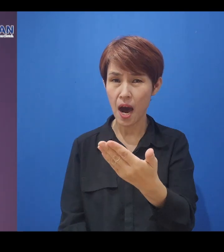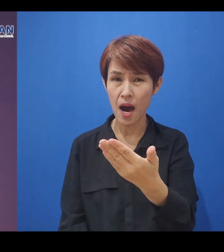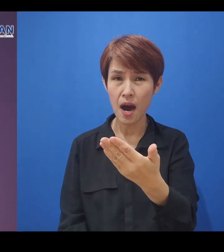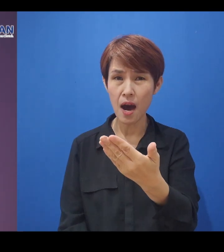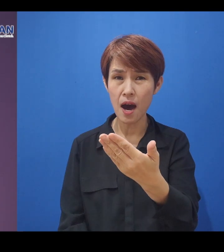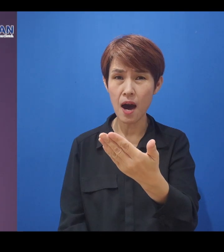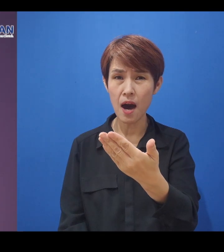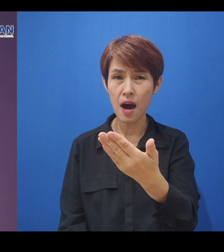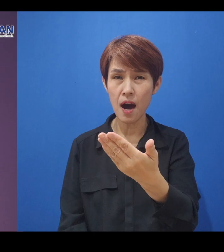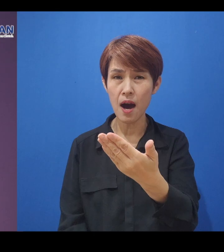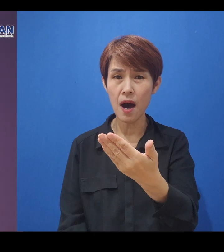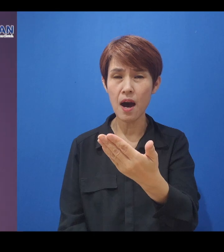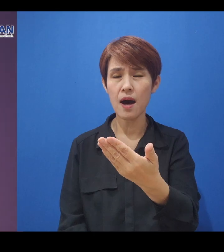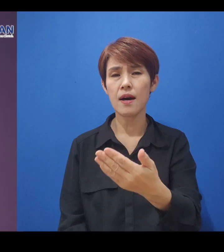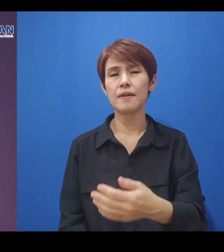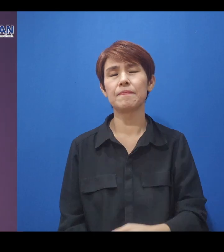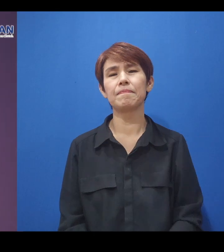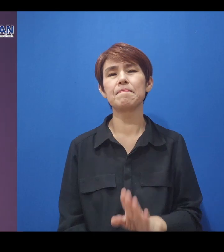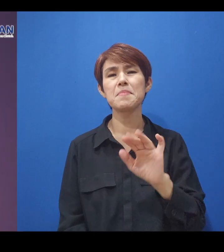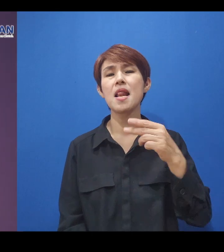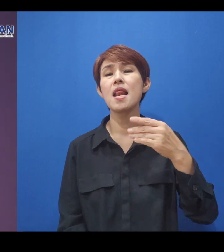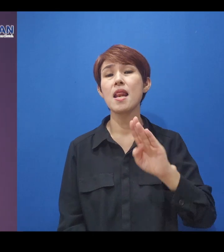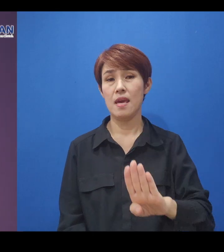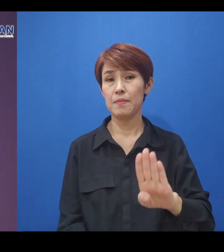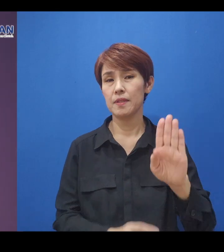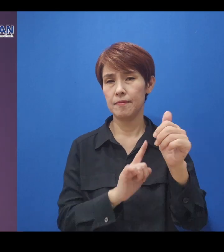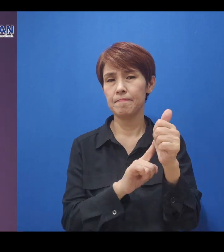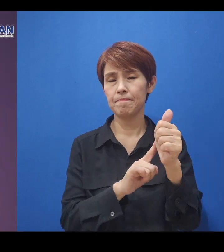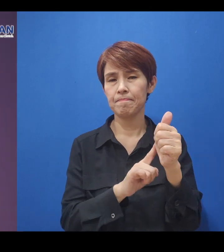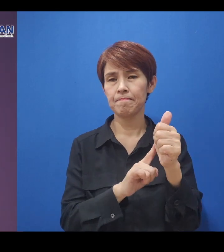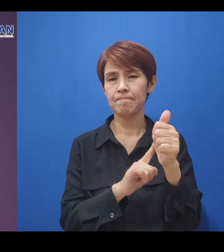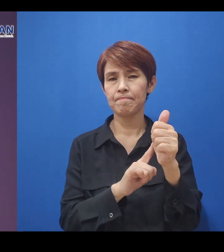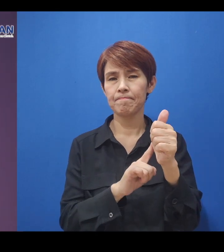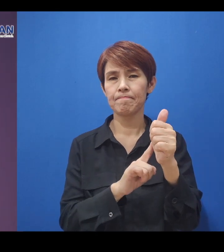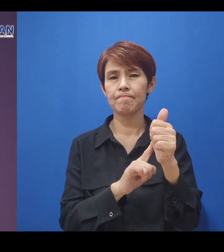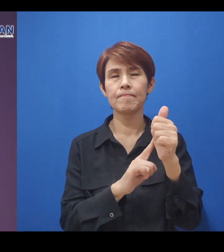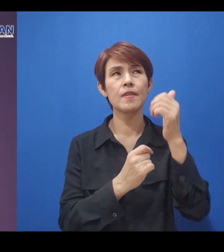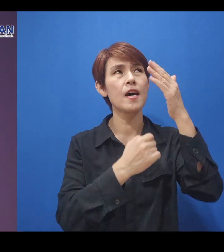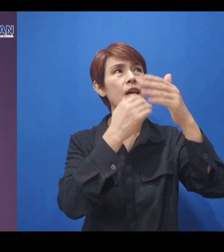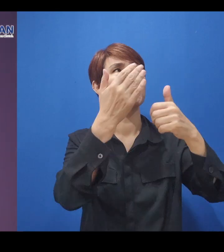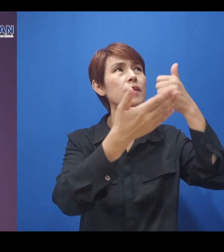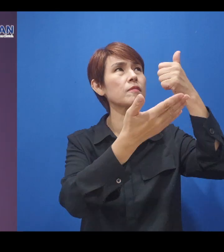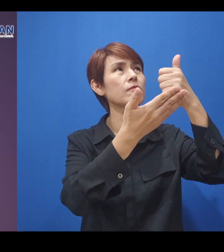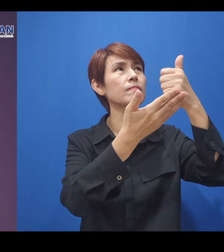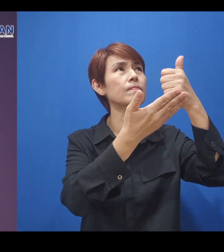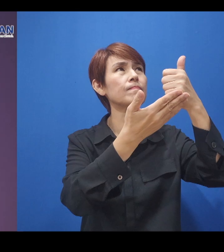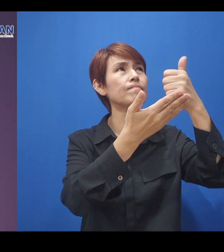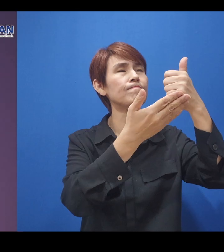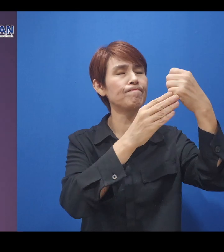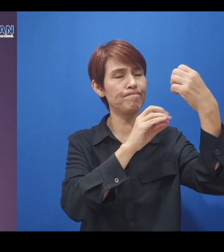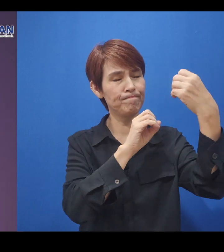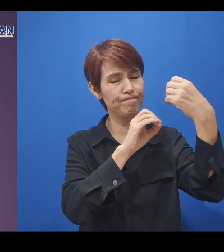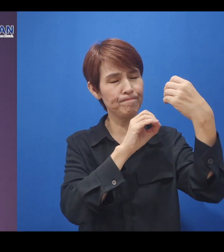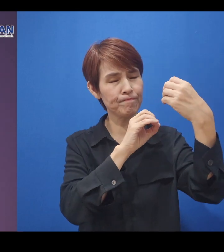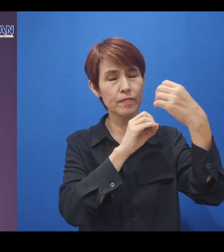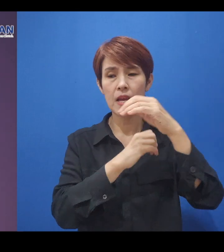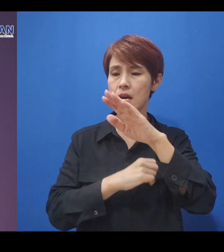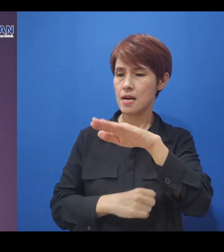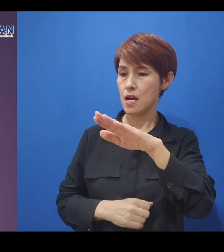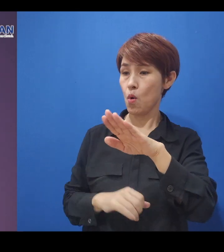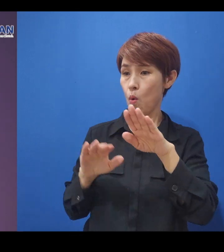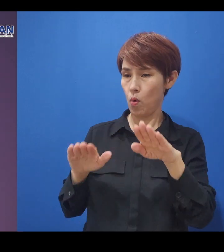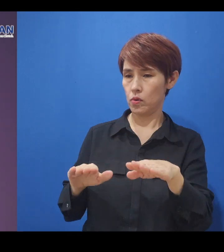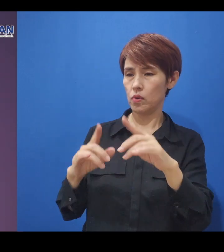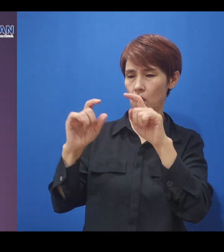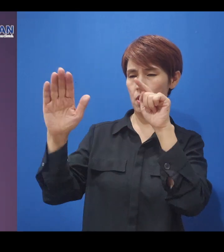있겠습니까? 그러나 빌립은 자신 속에서 말씀하시는 빌립아, 오늘도 이